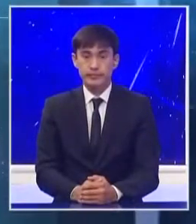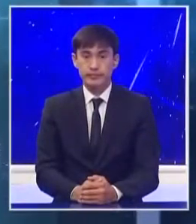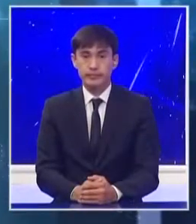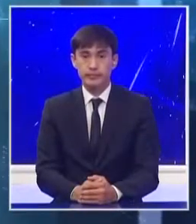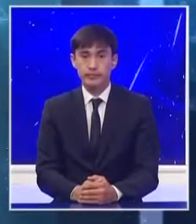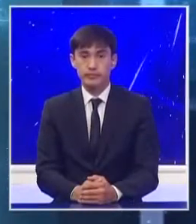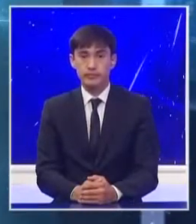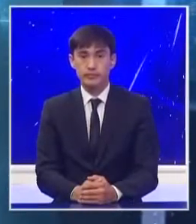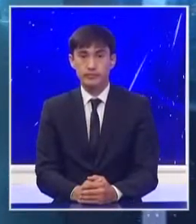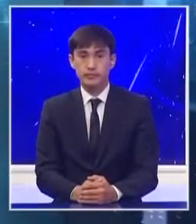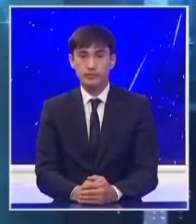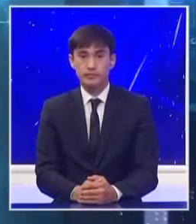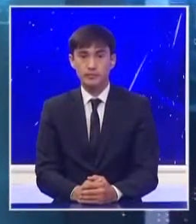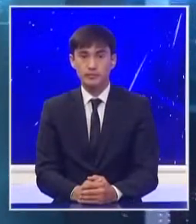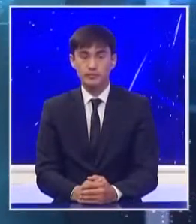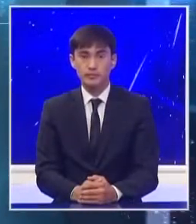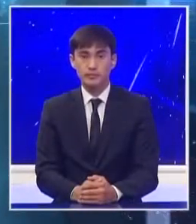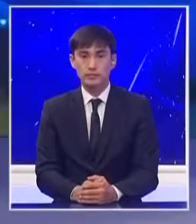ЖТСУ.